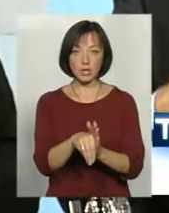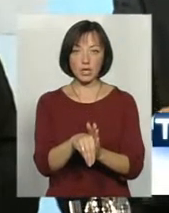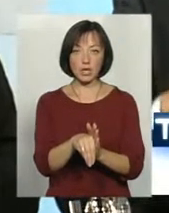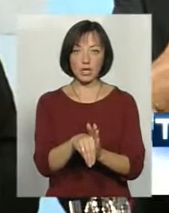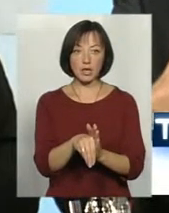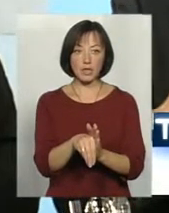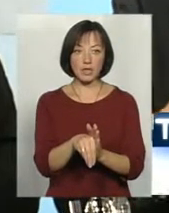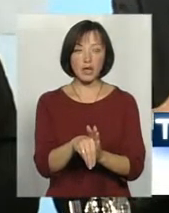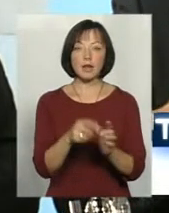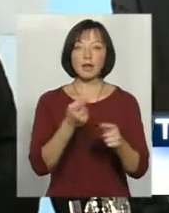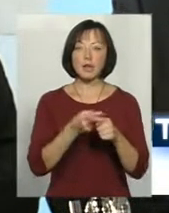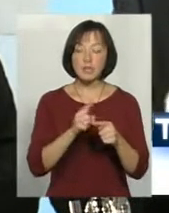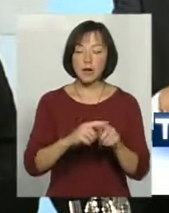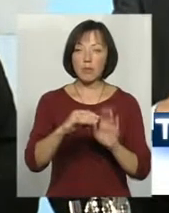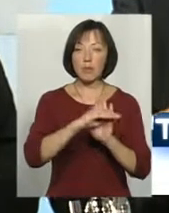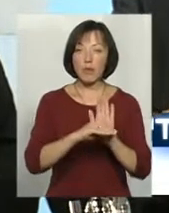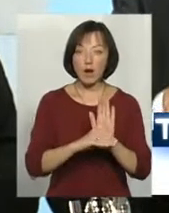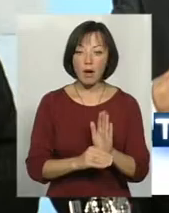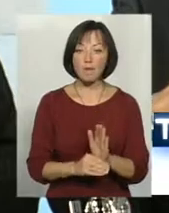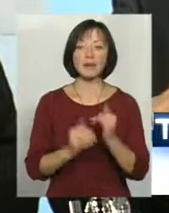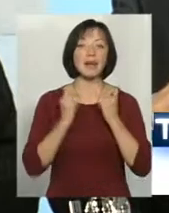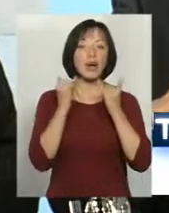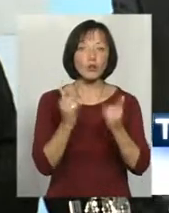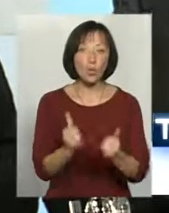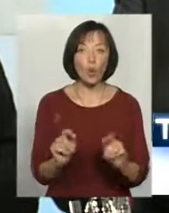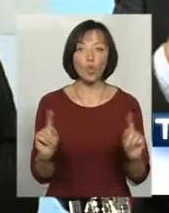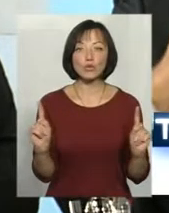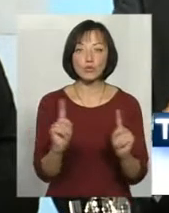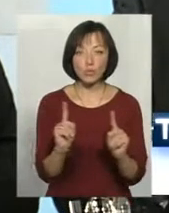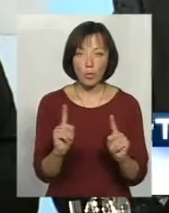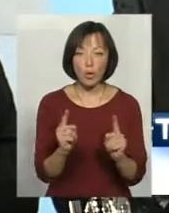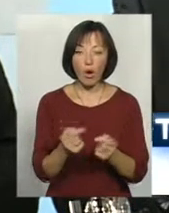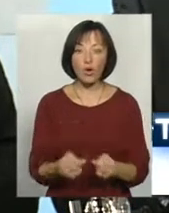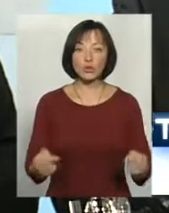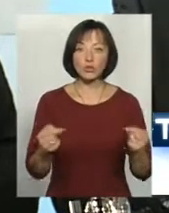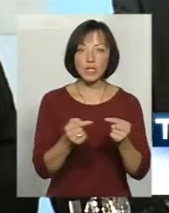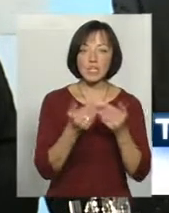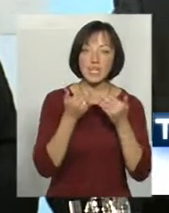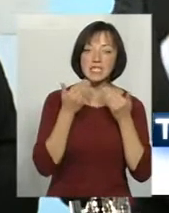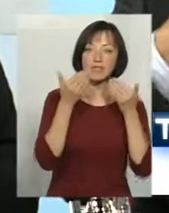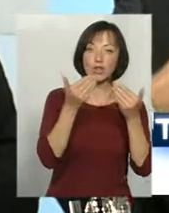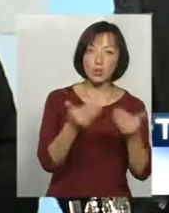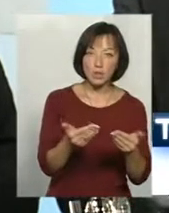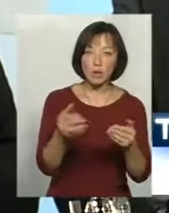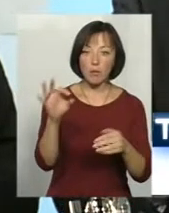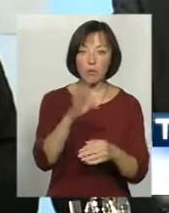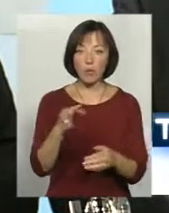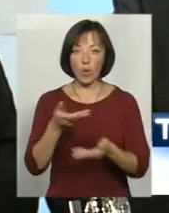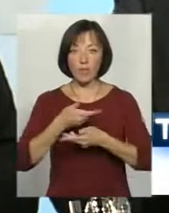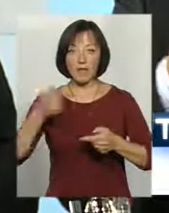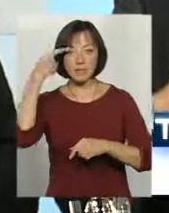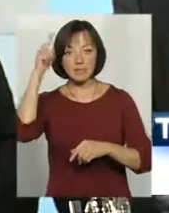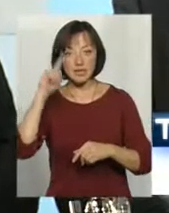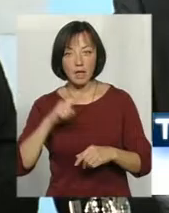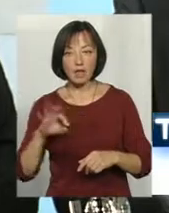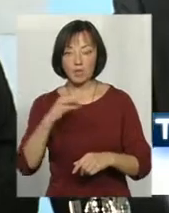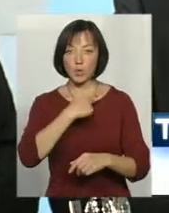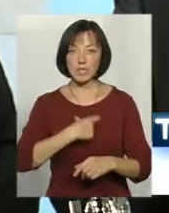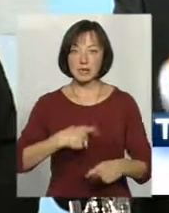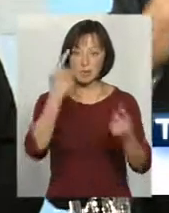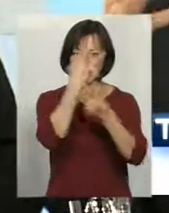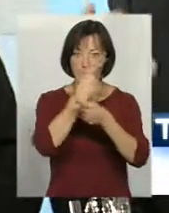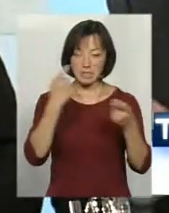в тому числі ось ця передача, вона направлена для того, щоб і одночасно і звернутися, і про нас знати, і про себе